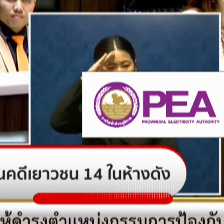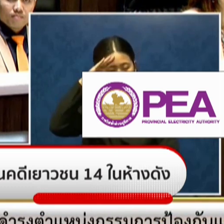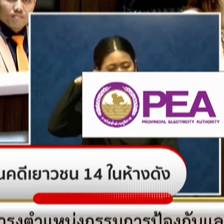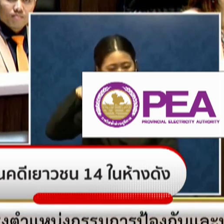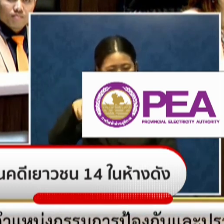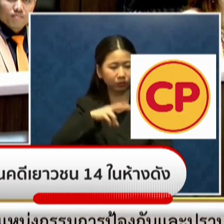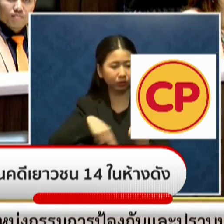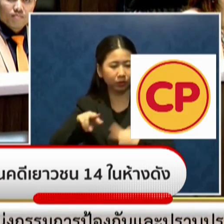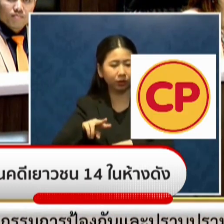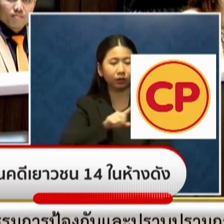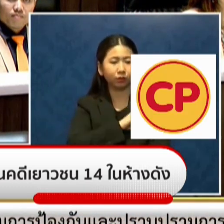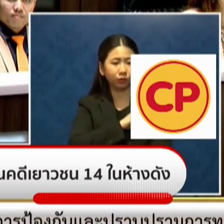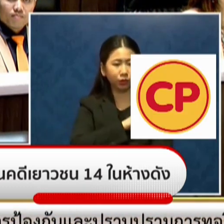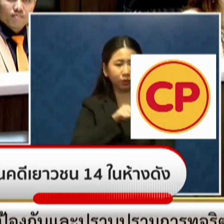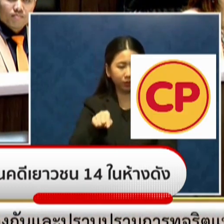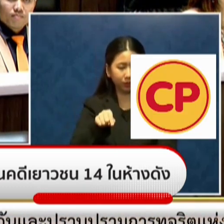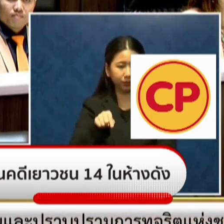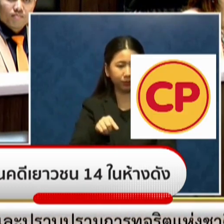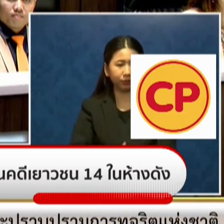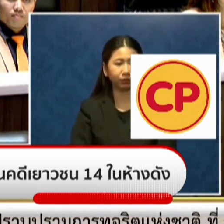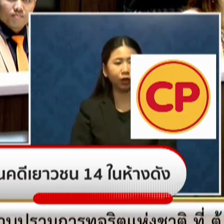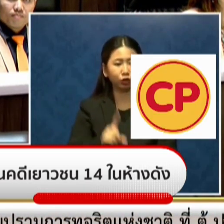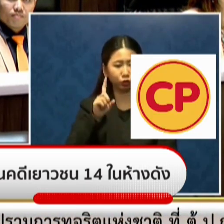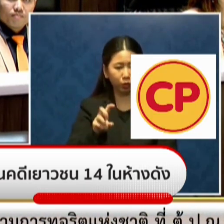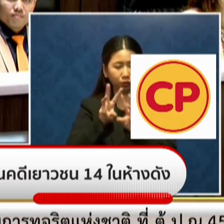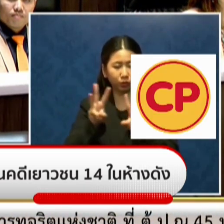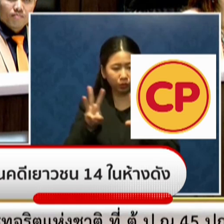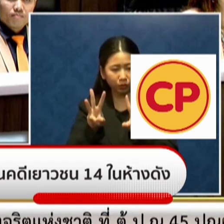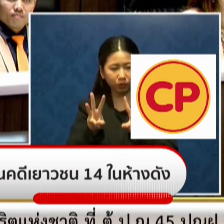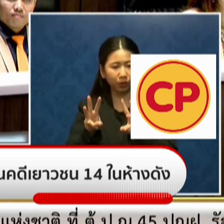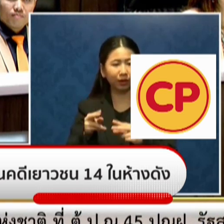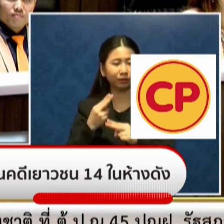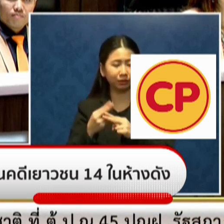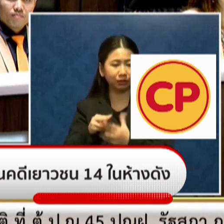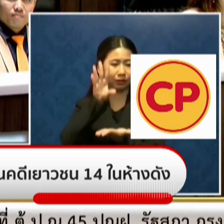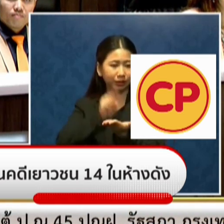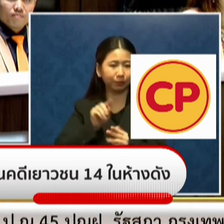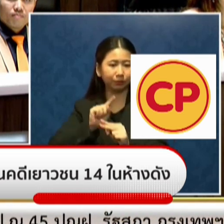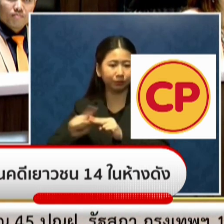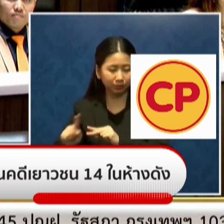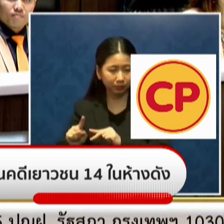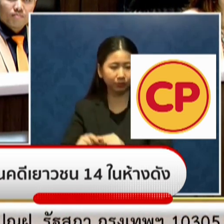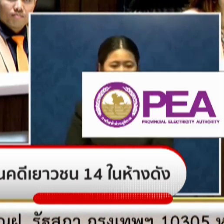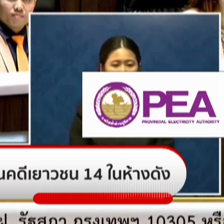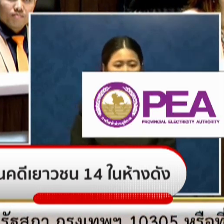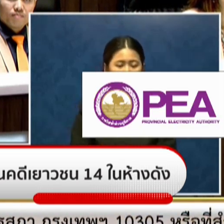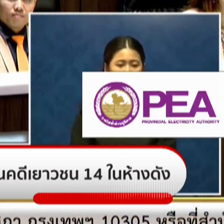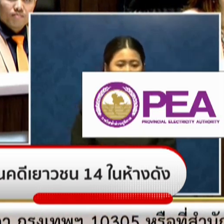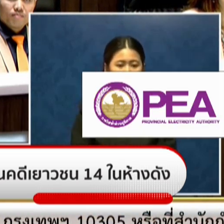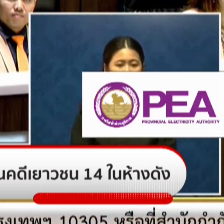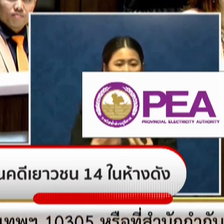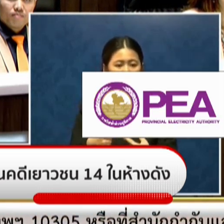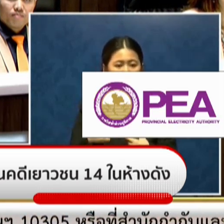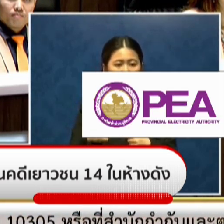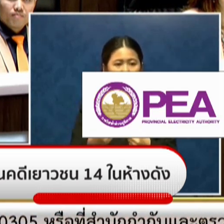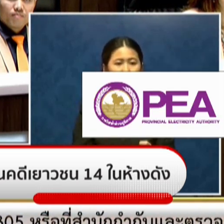กสทชและหน่วยงานที่เกี่ยวข้องเพื่อเร่งรัดแผนการพัฒนาระบบแจ้งเตือนภัยแบบคอบอดคลาสนะคะของ